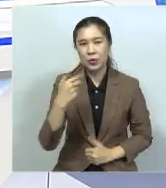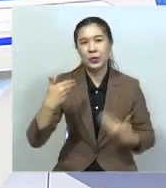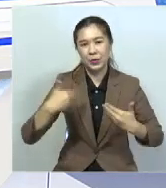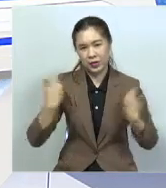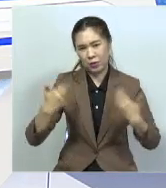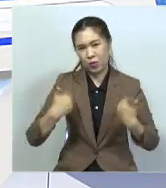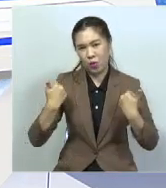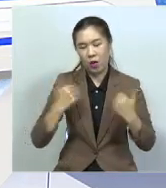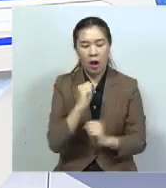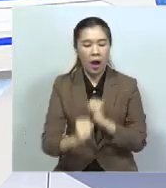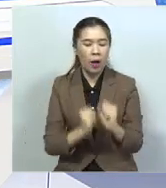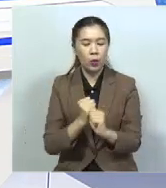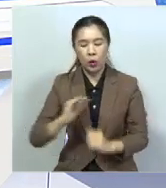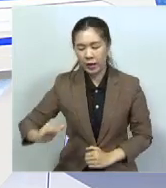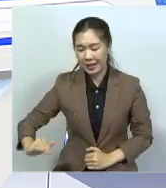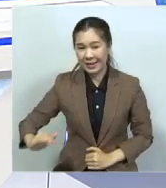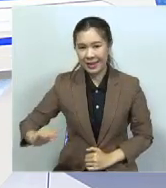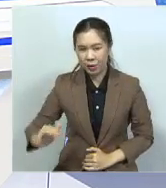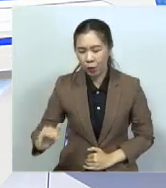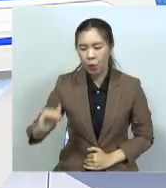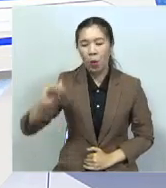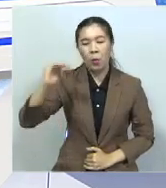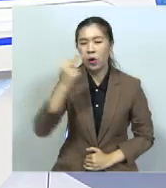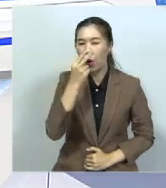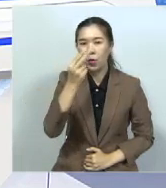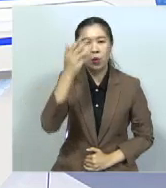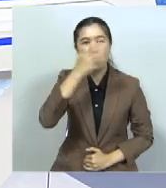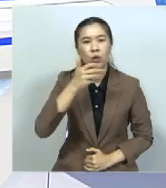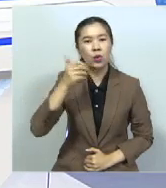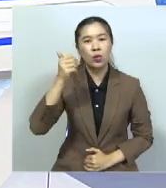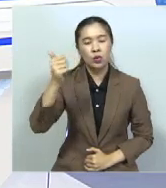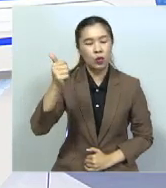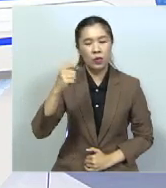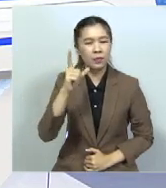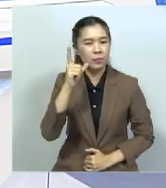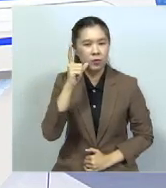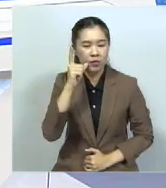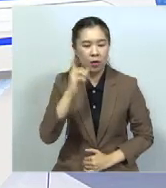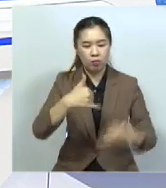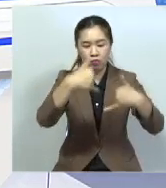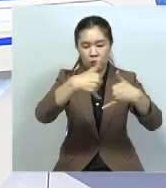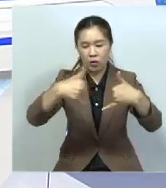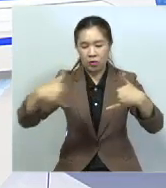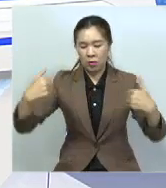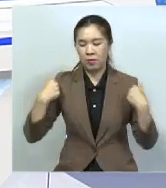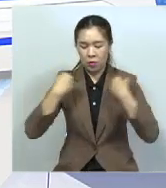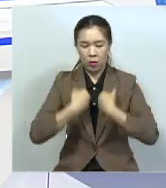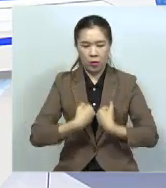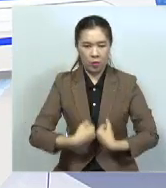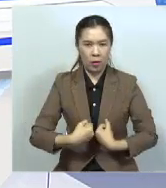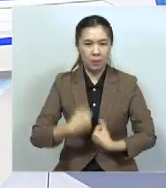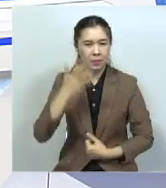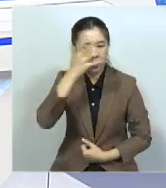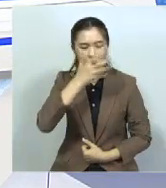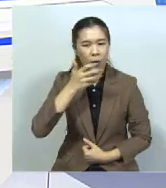ากดูได้ทุกเพศทุกวัยตั้งแต่เด็กจนถึงผู้ใหญ่แล้วสวยงามอลังการยิ่งใหญ่จริงๆตั้งแต่เครื่องแต่งกายเสื้อผ้าหน้าผมทุกอย่